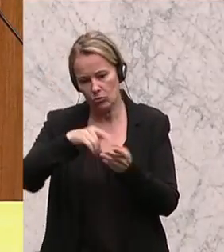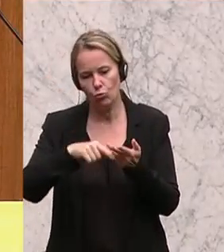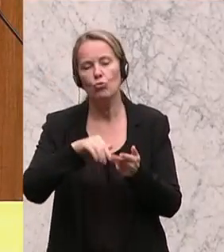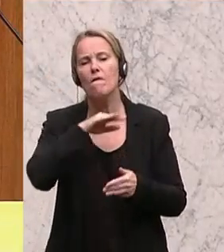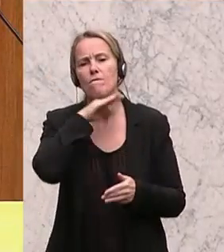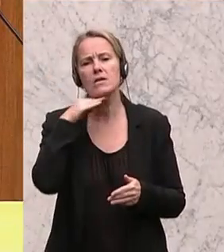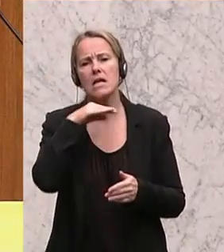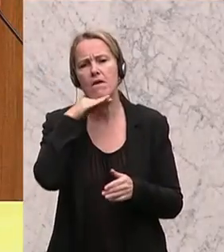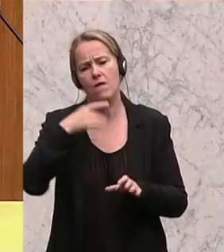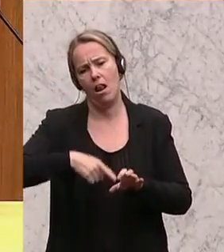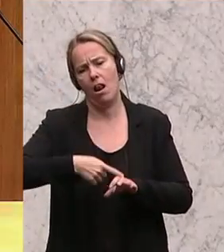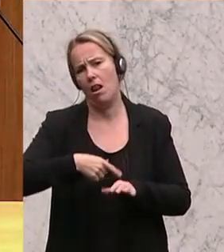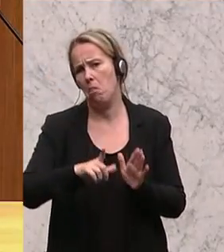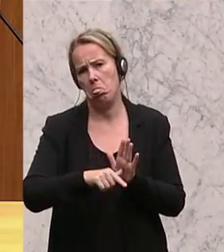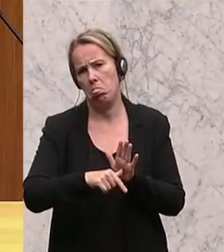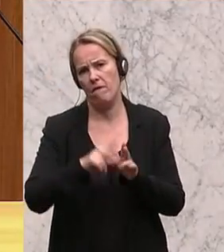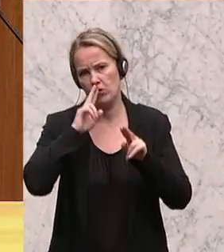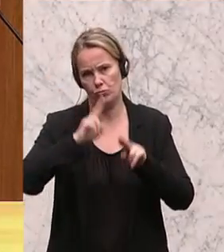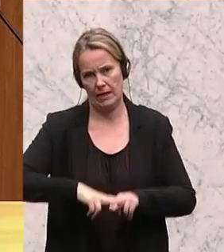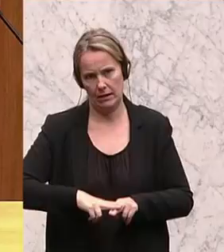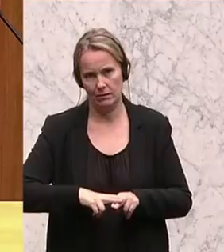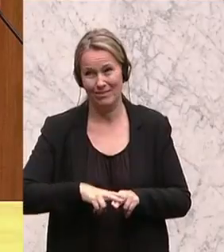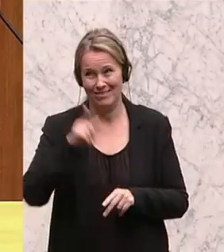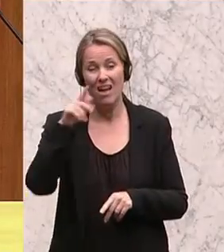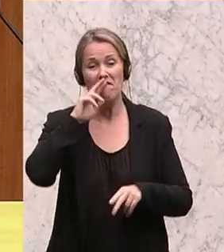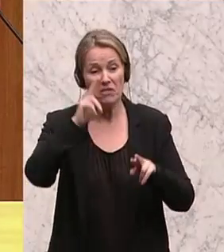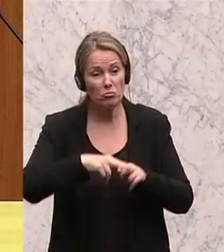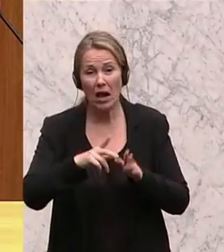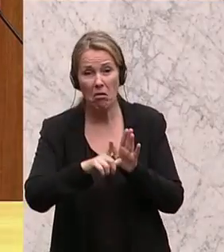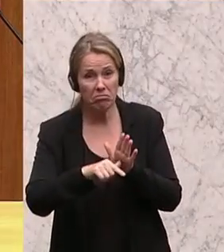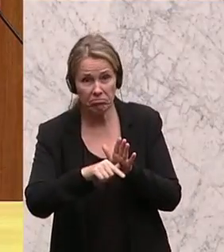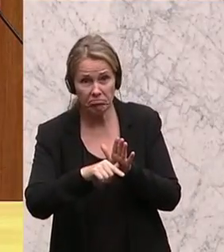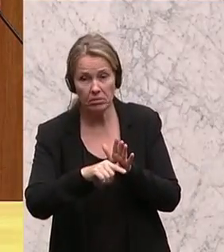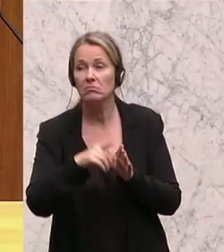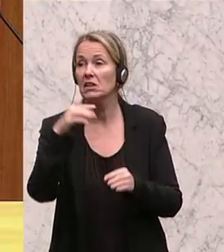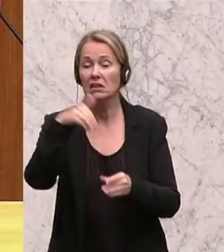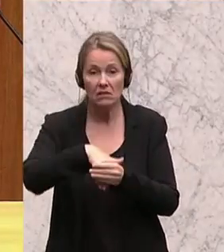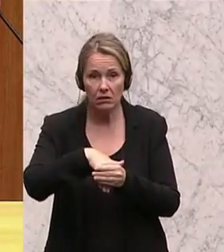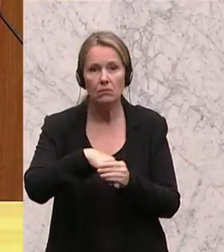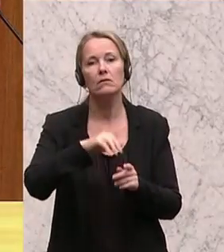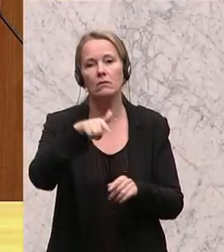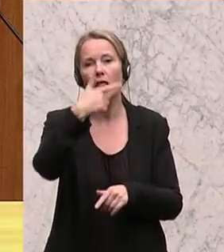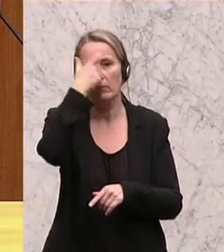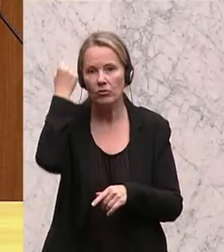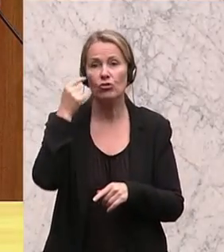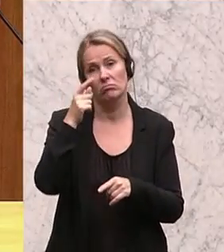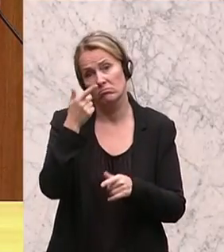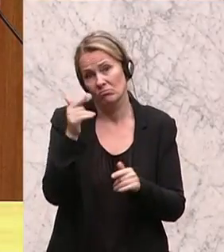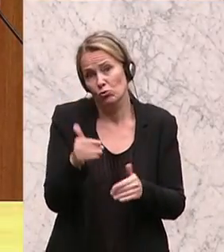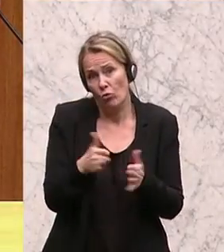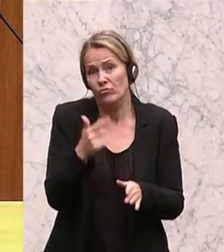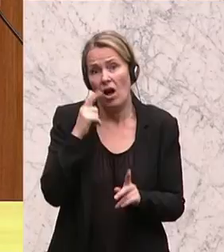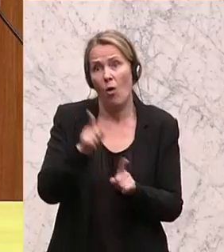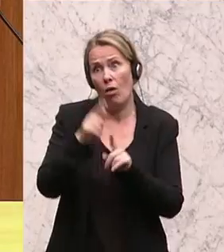leeren Versprechungen. Und dann ist nicht kein Wunder, dass auf diese vielen leeren Versprechungen, auf gut Deutsch gesagt, die Menschen halt teilweise hineingefallen